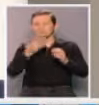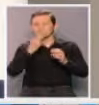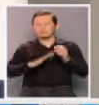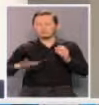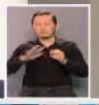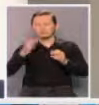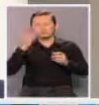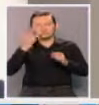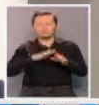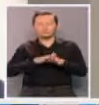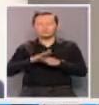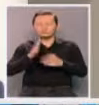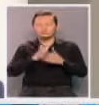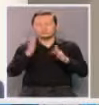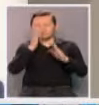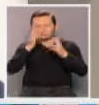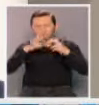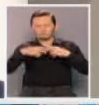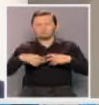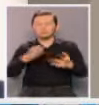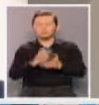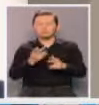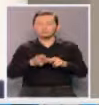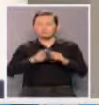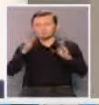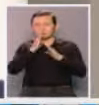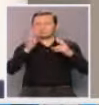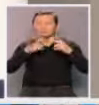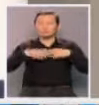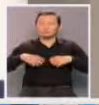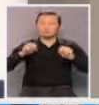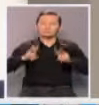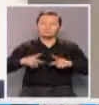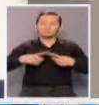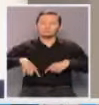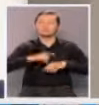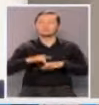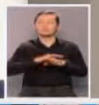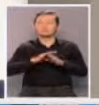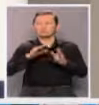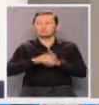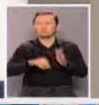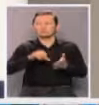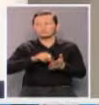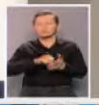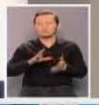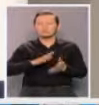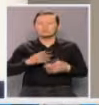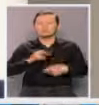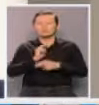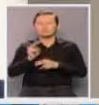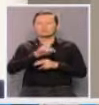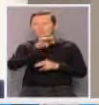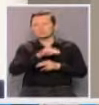Евросоюзда, Америкада, барлық жерде осы технологияда. Сол технологияны осы мамандардыға, осы жердегі мамандарға бәріне